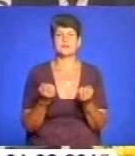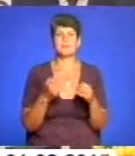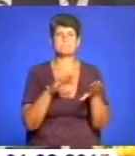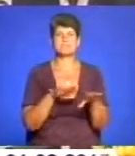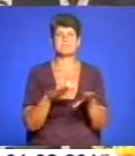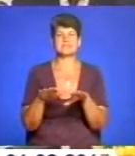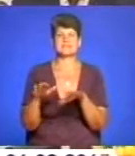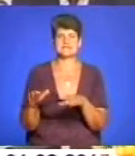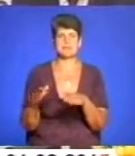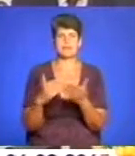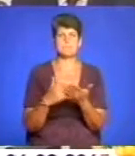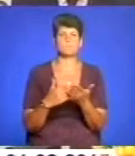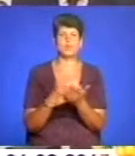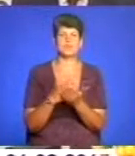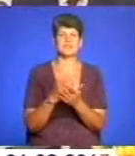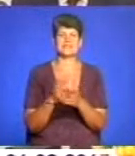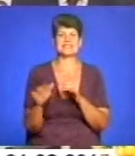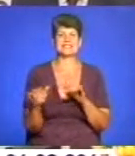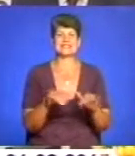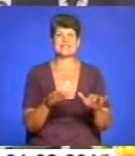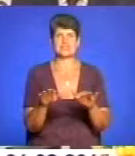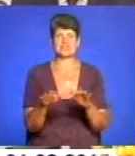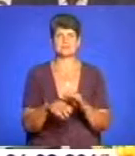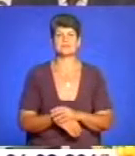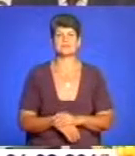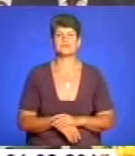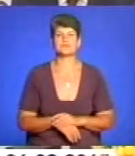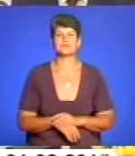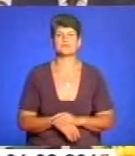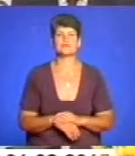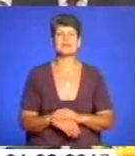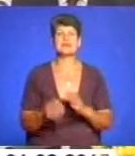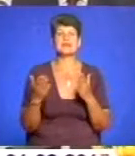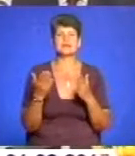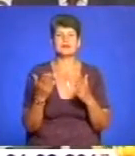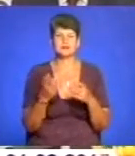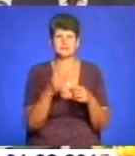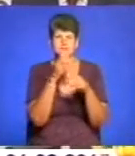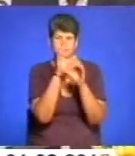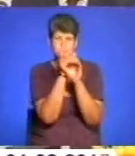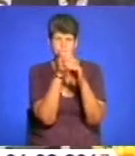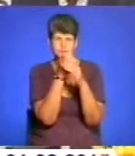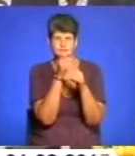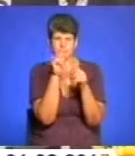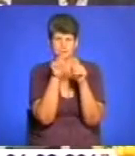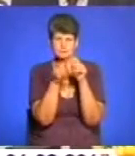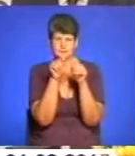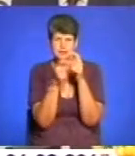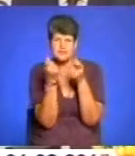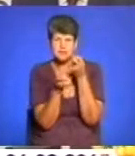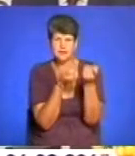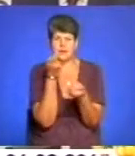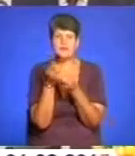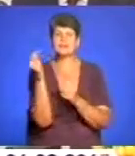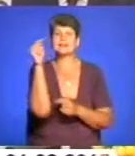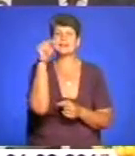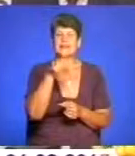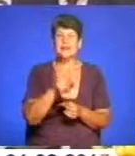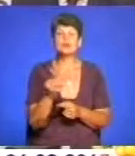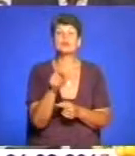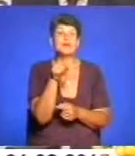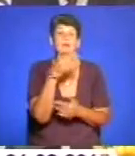місцевих політичних діячів, які з величезною лупою намагаються знайти в Конституції те, чого